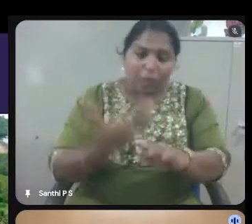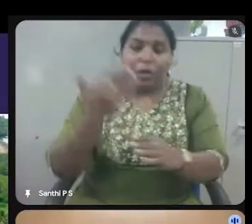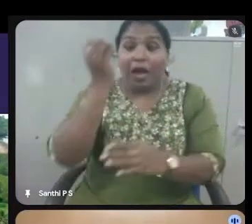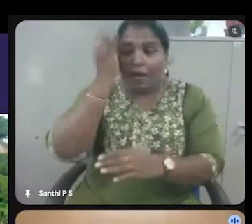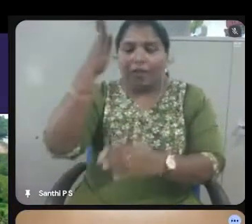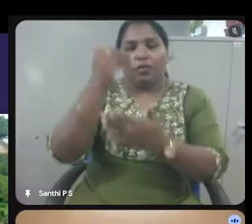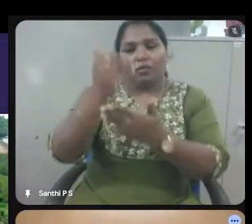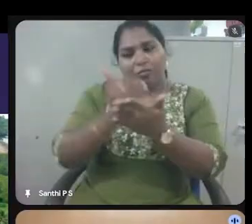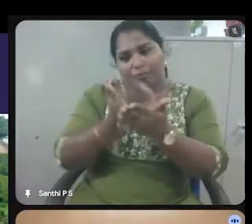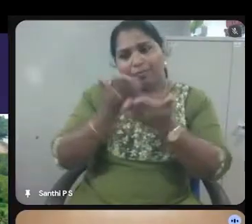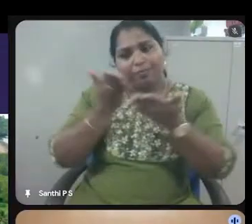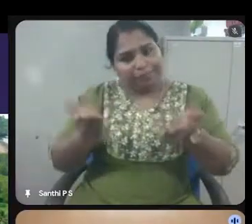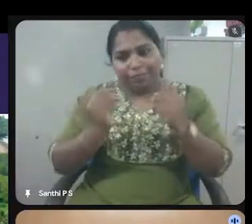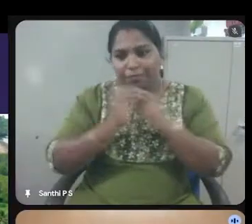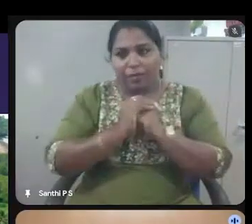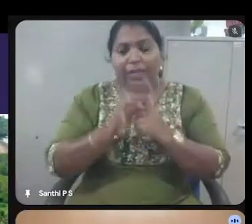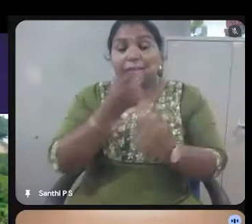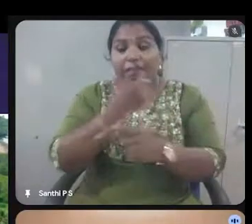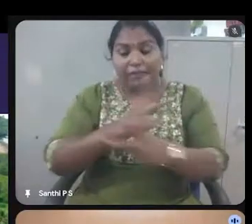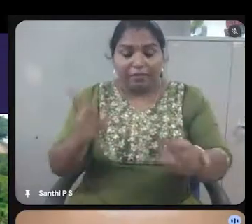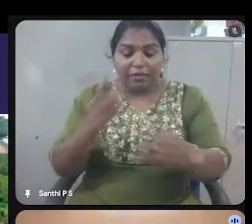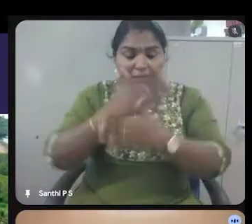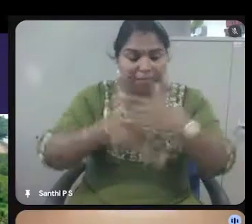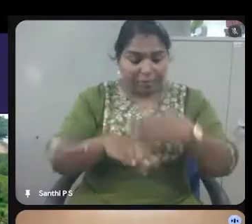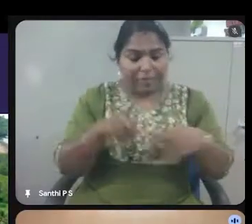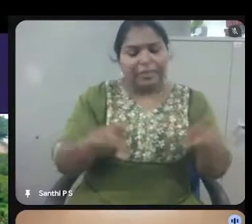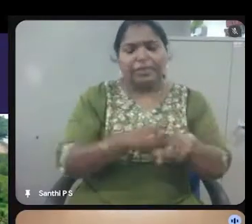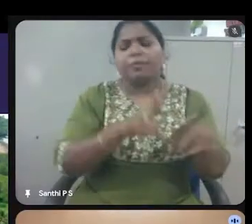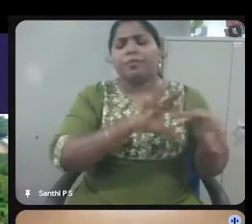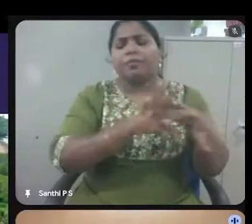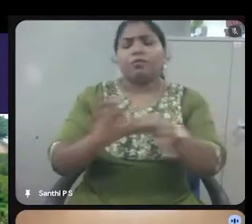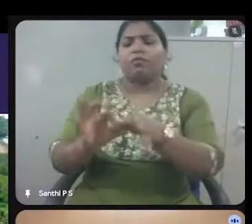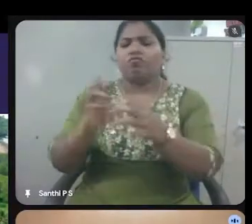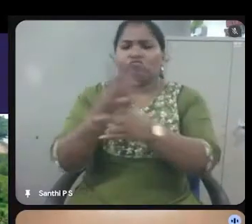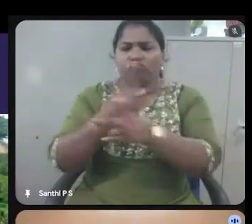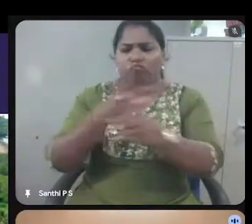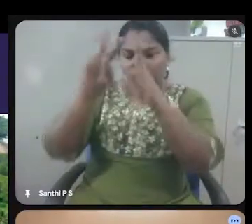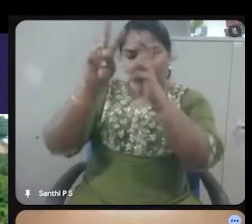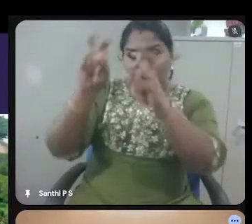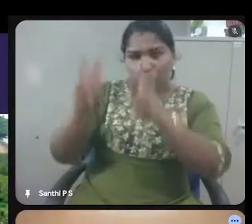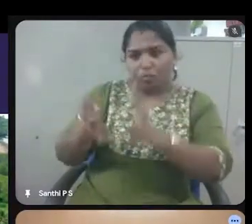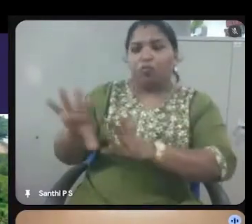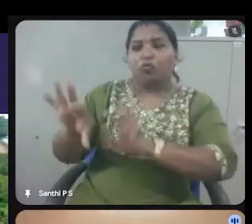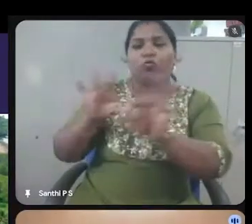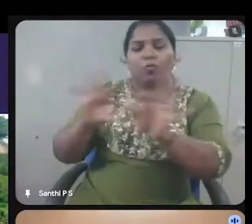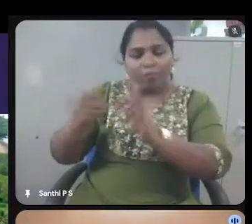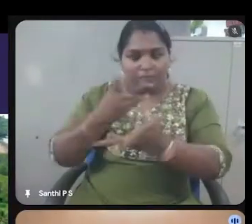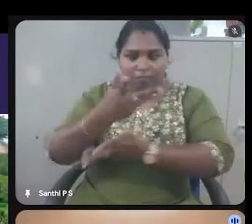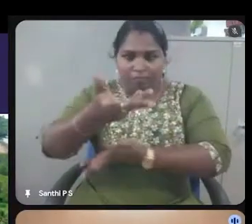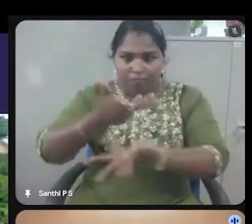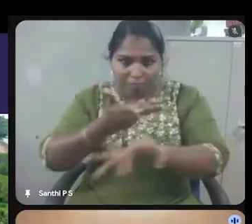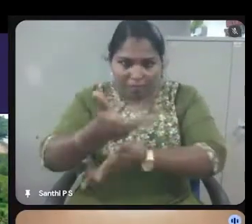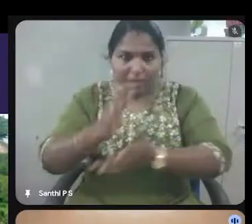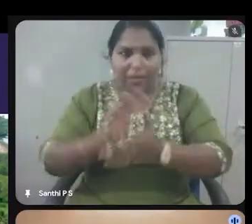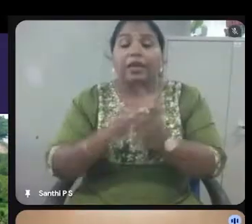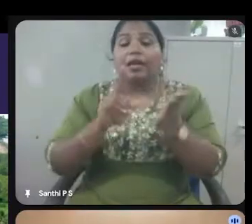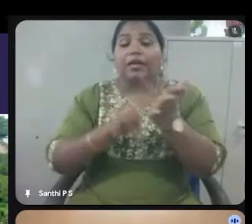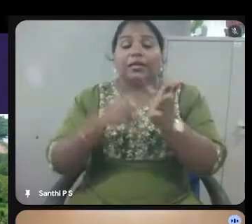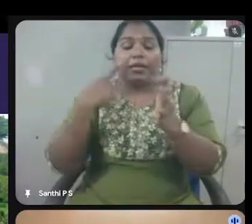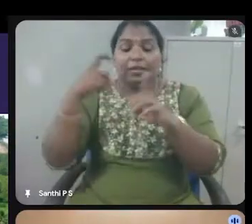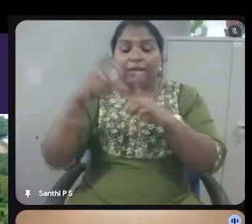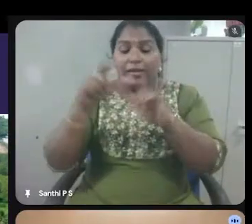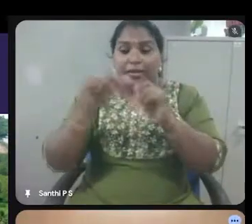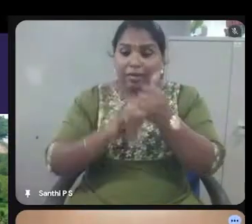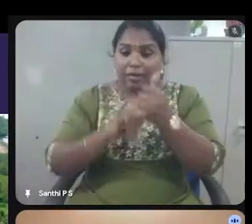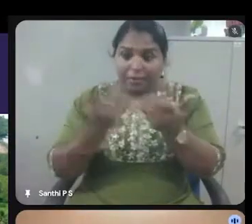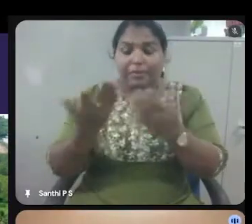വിവിധ തരത്തിലുള്ള ഭിന്നശേഷിയും അതുമായി ബന്ധപ്പെട്ട വിഷയങ്ങളുമാണ് നിഡാസിൽ കൈകാര്യം ചെയ്തു വരുന്നത്. നിഡാസ് പ്രധാനമായും